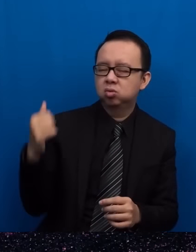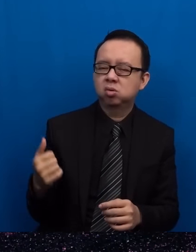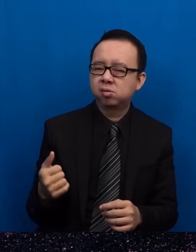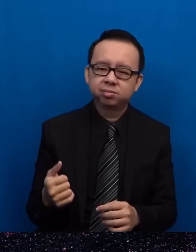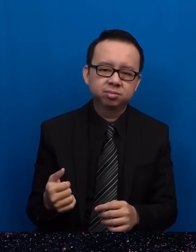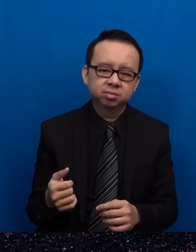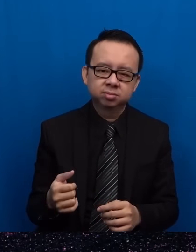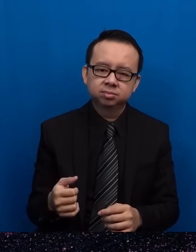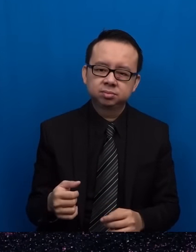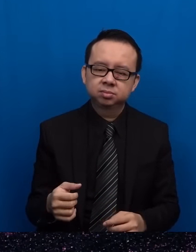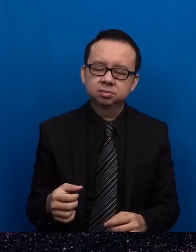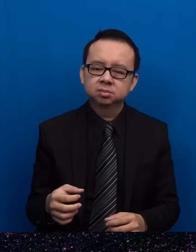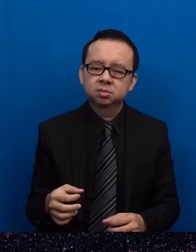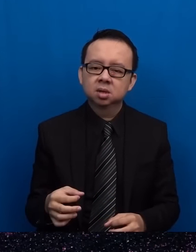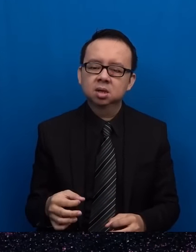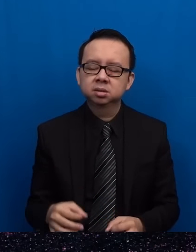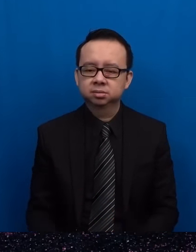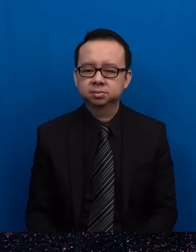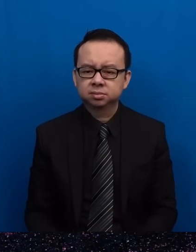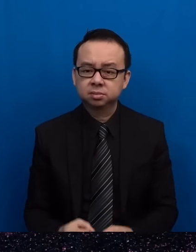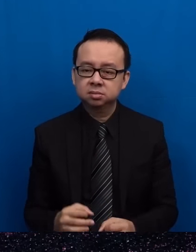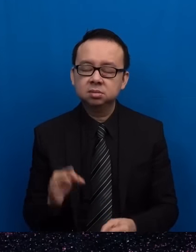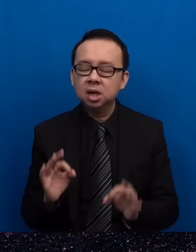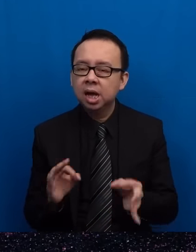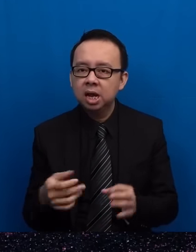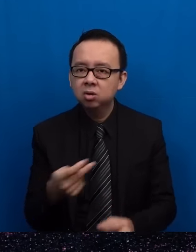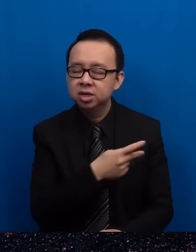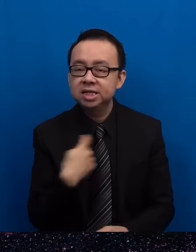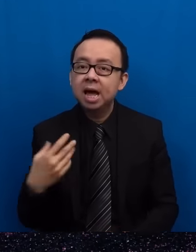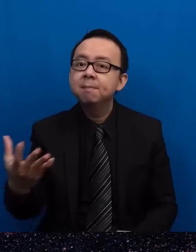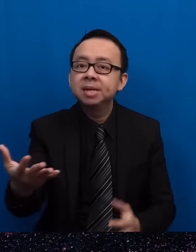Kalau kita menerima